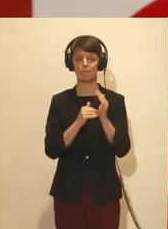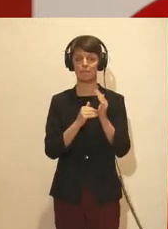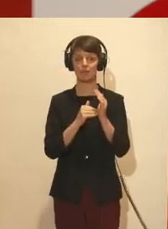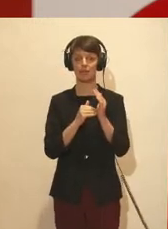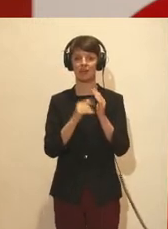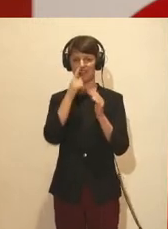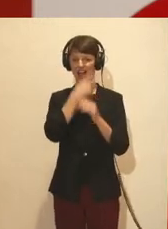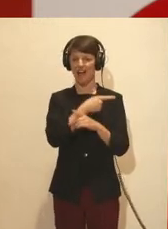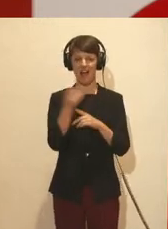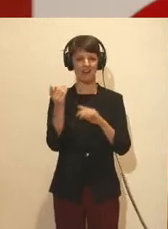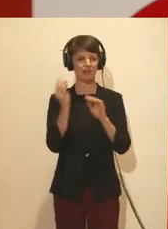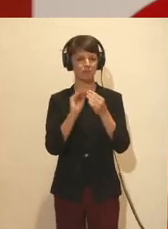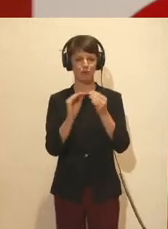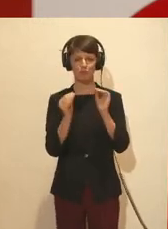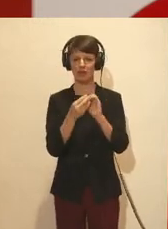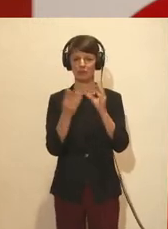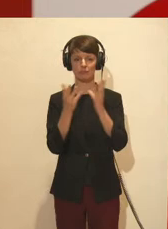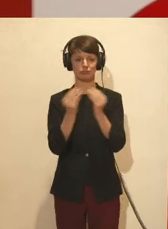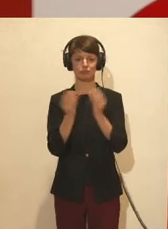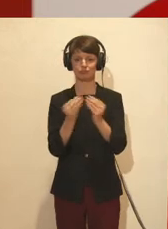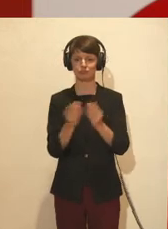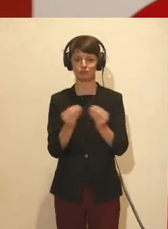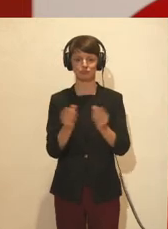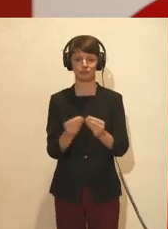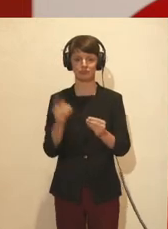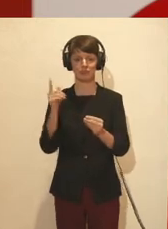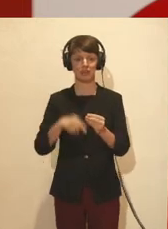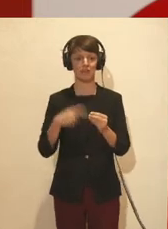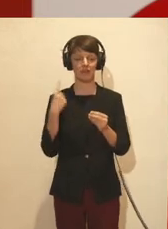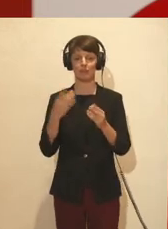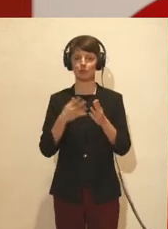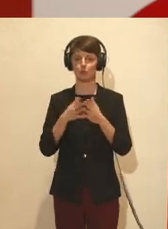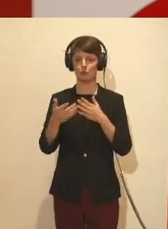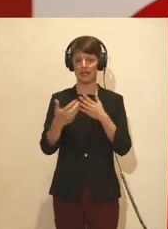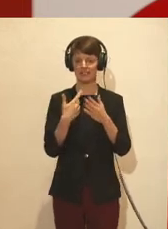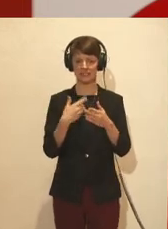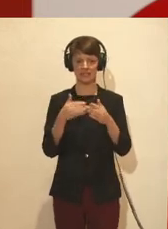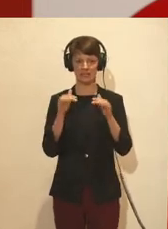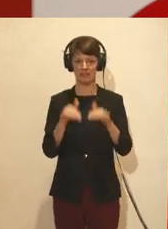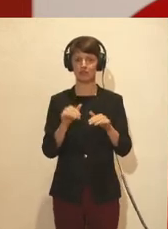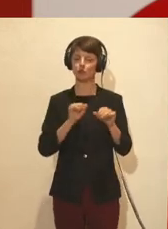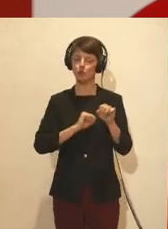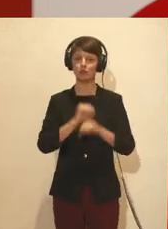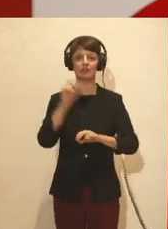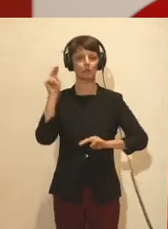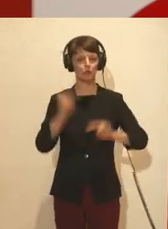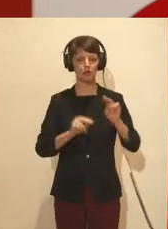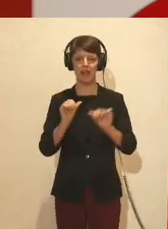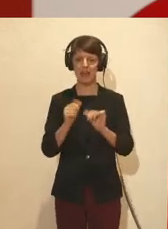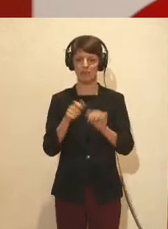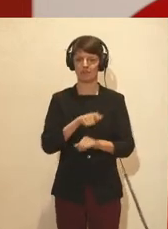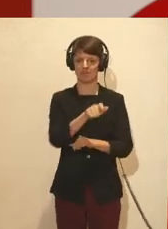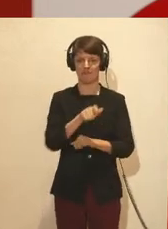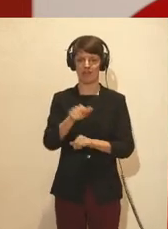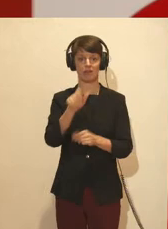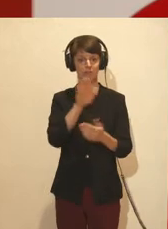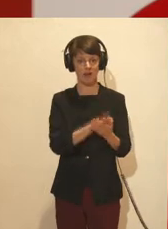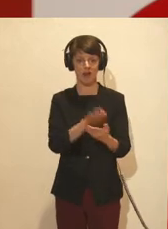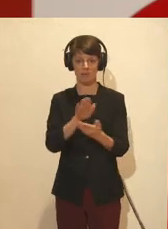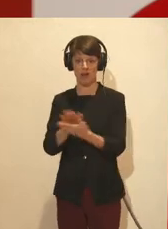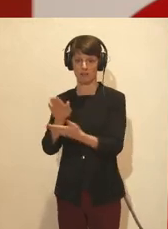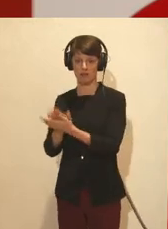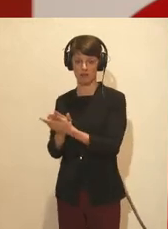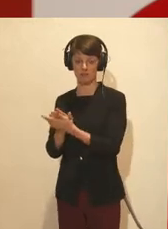probleme so sind eine probleme gelöst sind die wir mit durchlässigkeit haben wird es unterschiedliche lebenswege geben und dann muss es